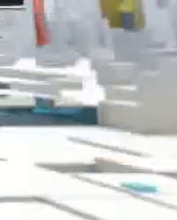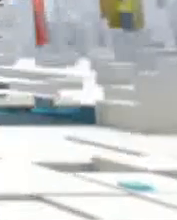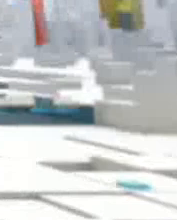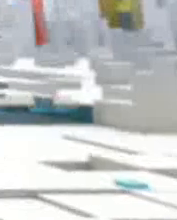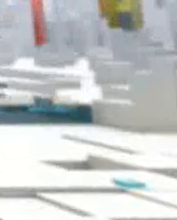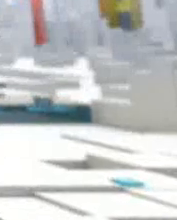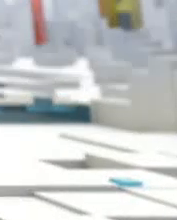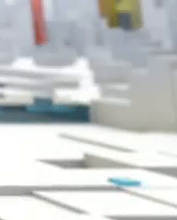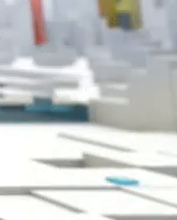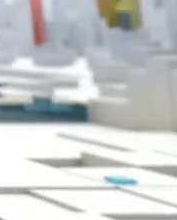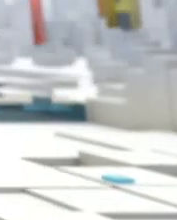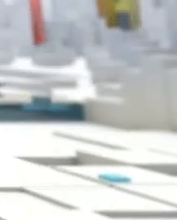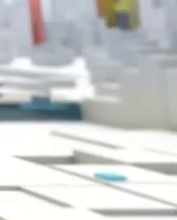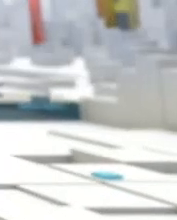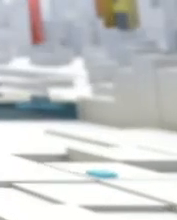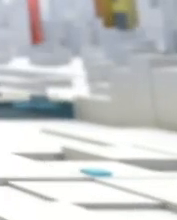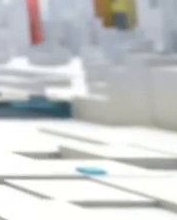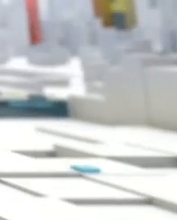감사